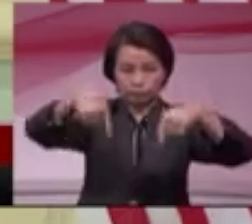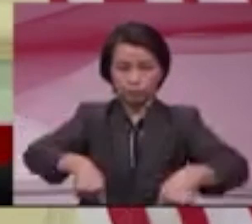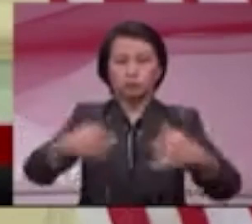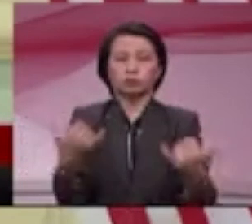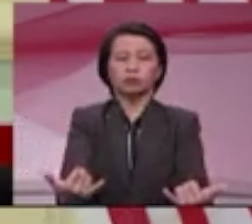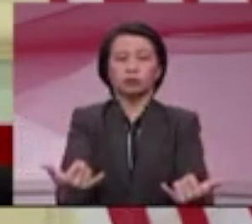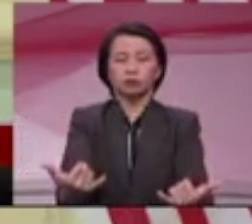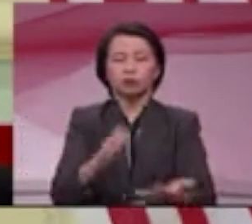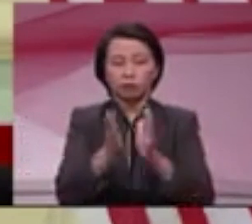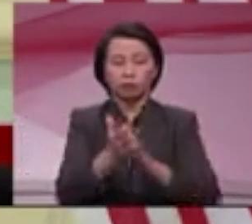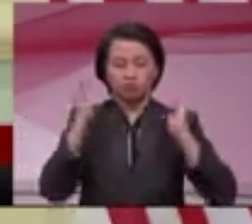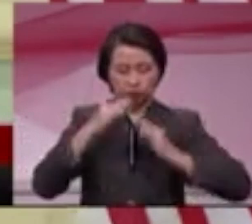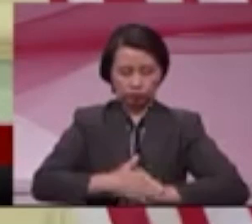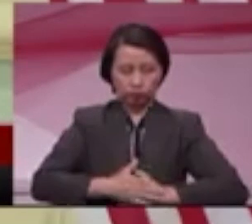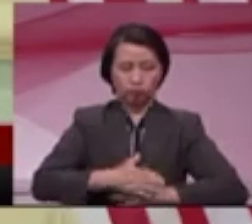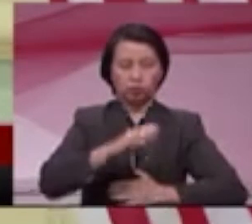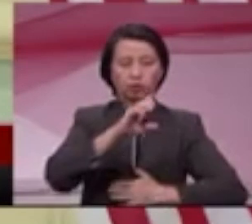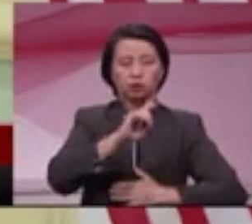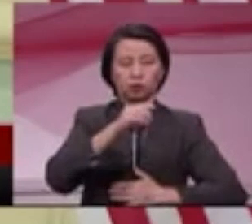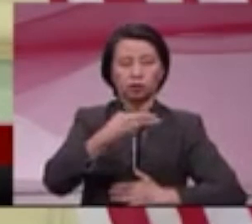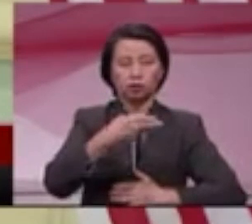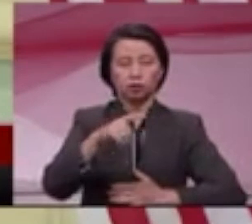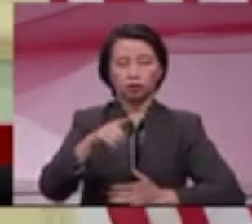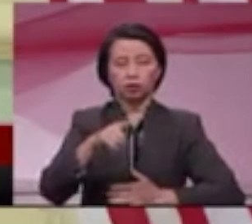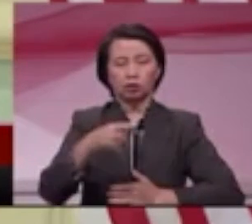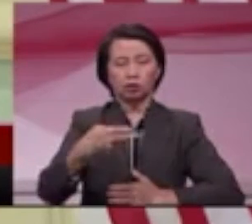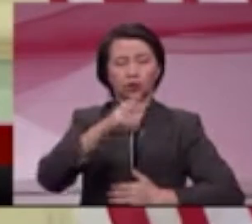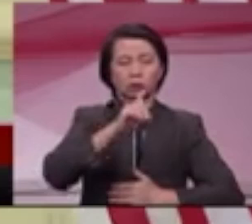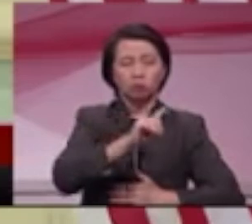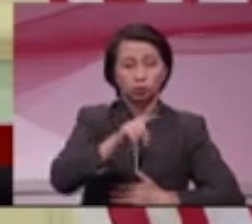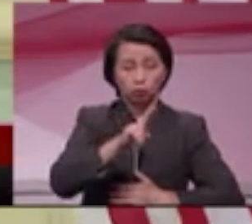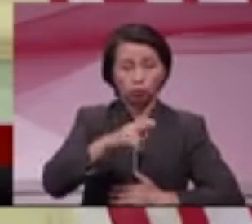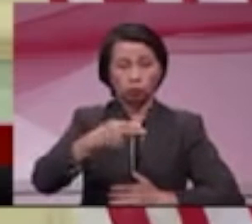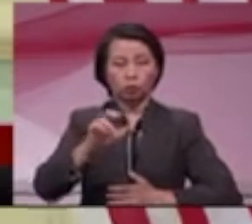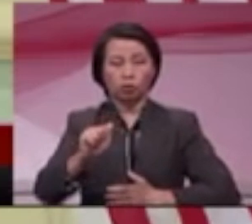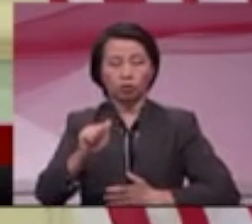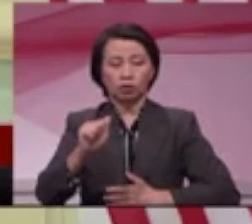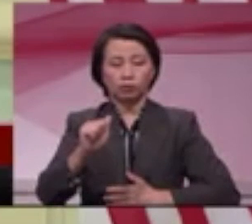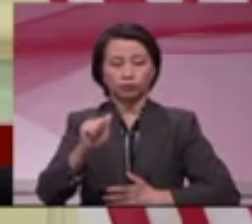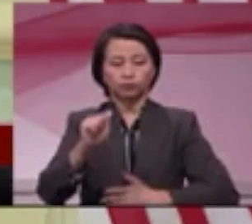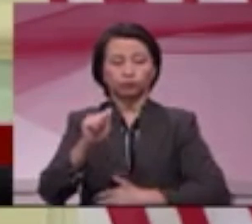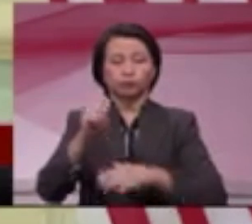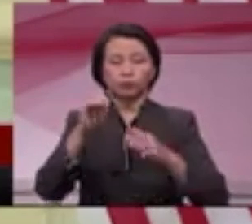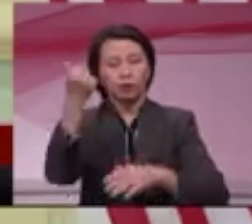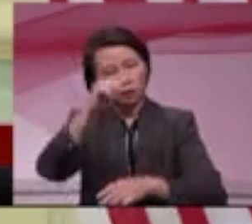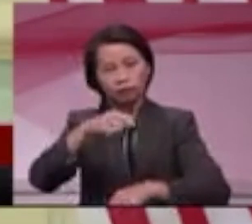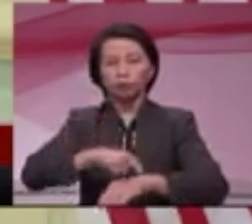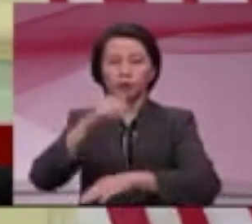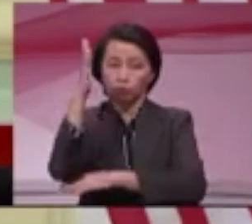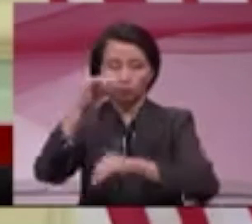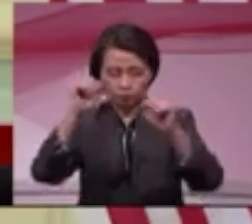Jadi untuk solat duha, kuliah boleh diadakan hujung minggu ni. Anytime lah, bila-bila masa